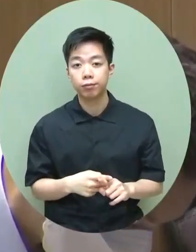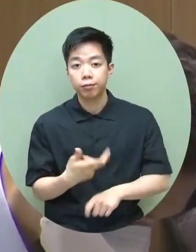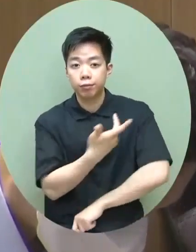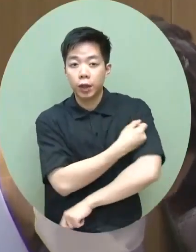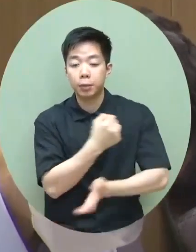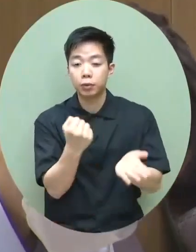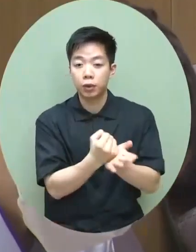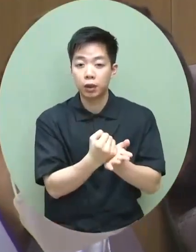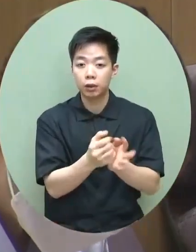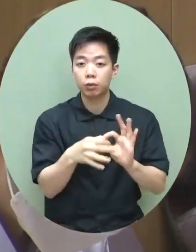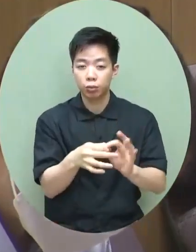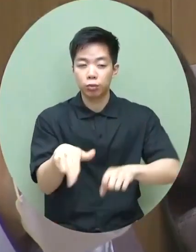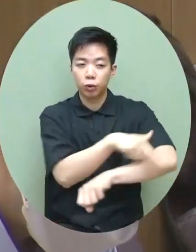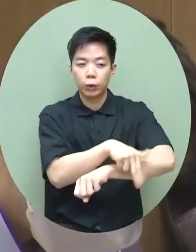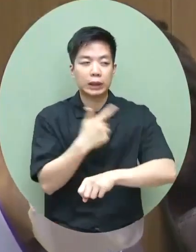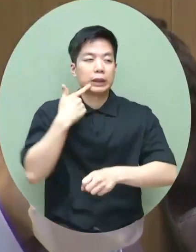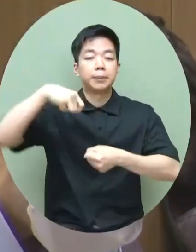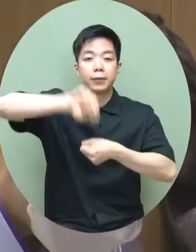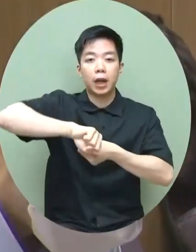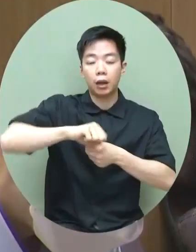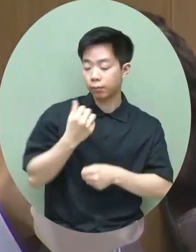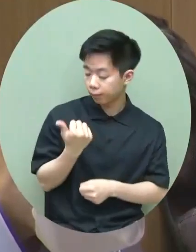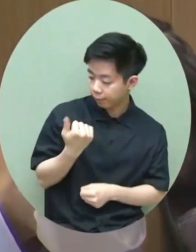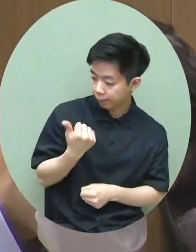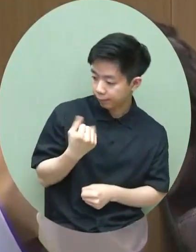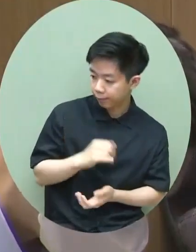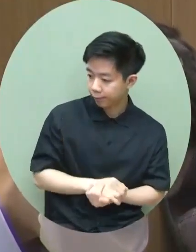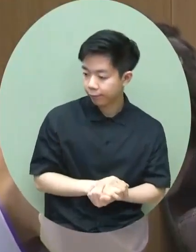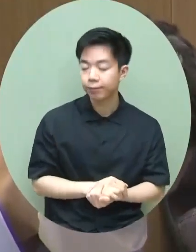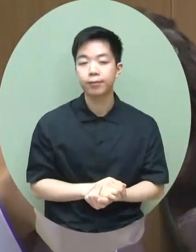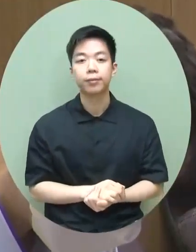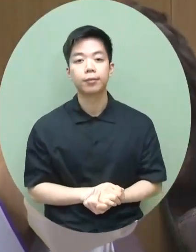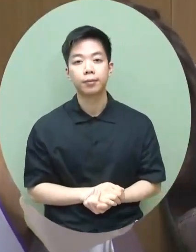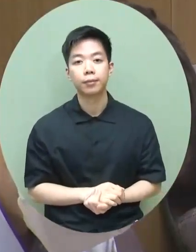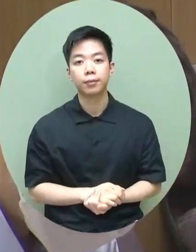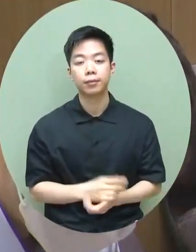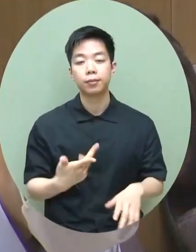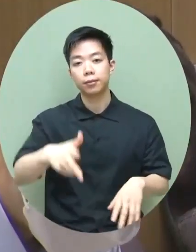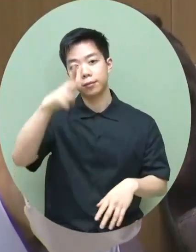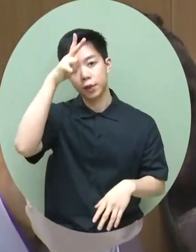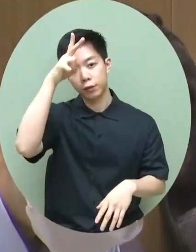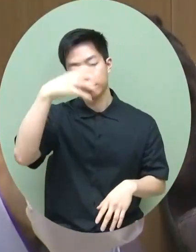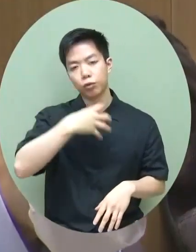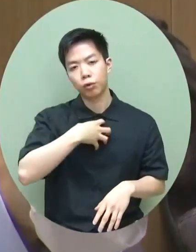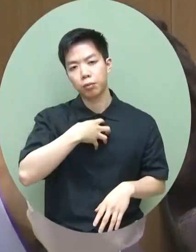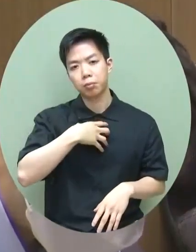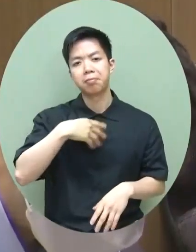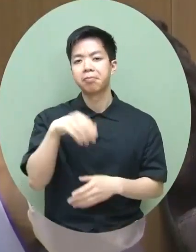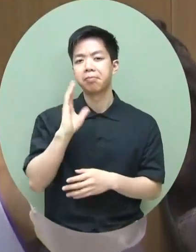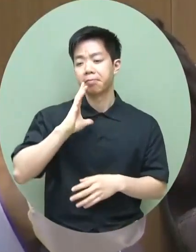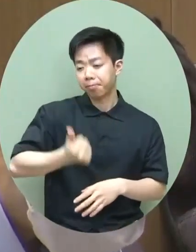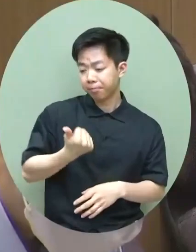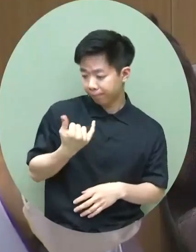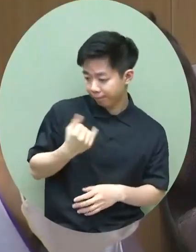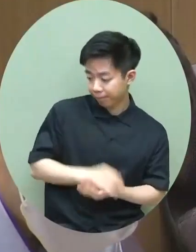咁從而推高個新冠疫苗嘅接種率啦。咁政府點睇呢個建議咧？同埋政府認為呢個建議對於推高疫苗接種率